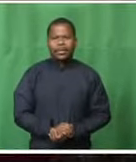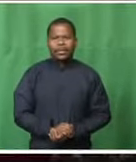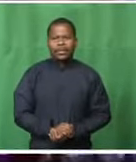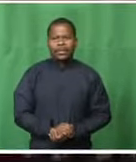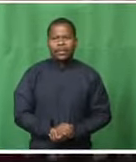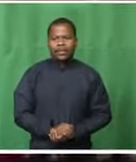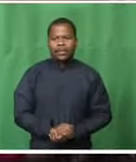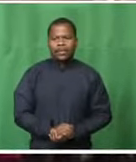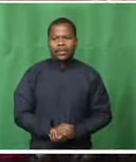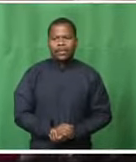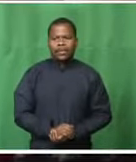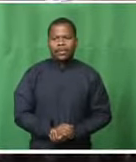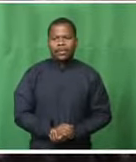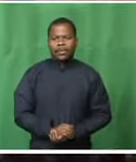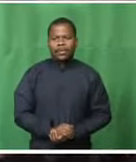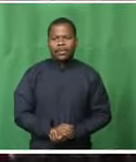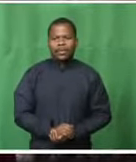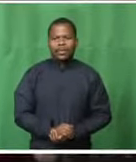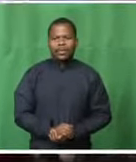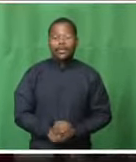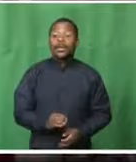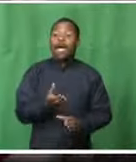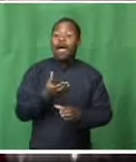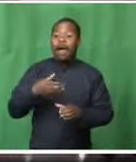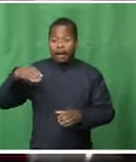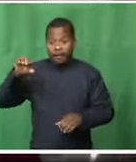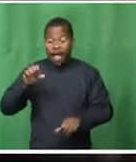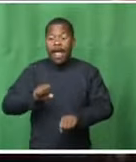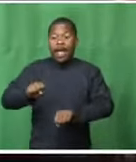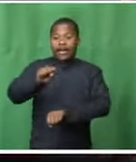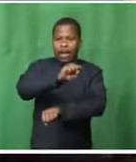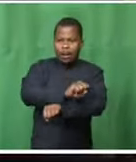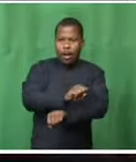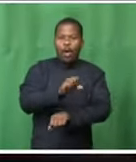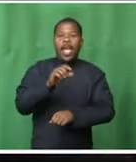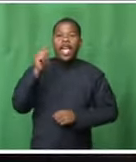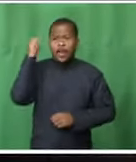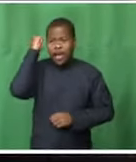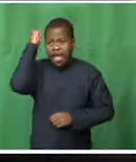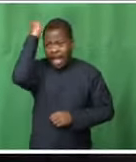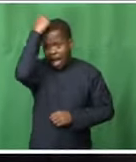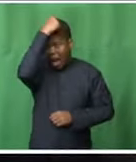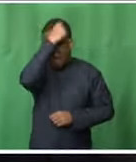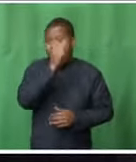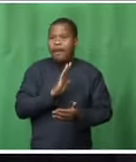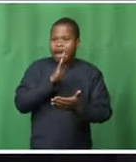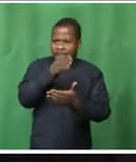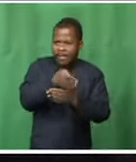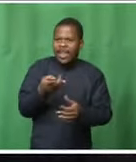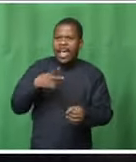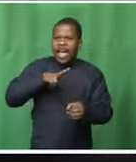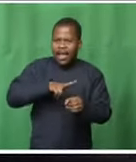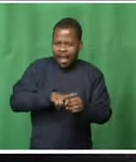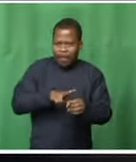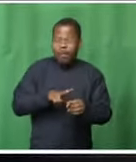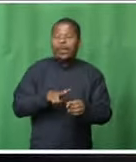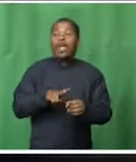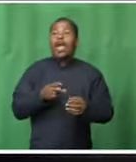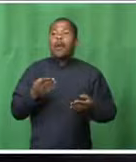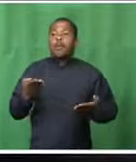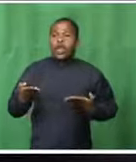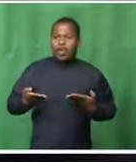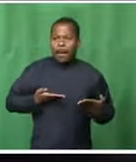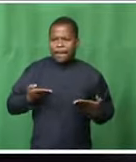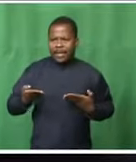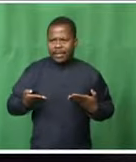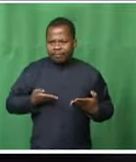Kusukela icala imisebenzi kulelive leSingapore ingwenyama yemaSwati ikhombe kuba nebuciko lobusetulu ekukhangeni bahlanyeli betimali ukuthi